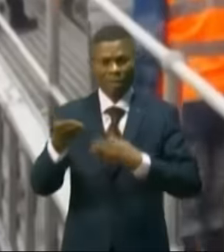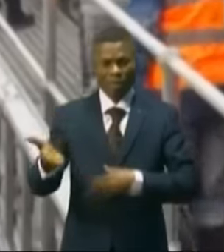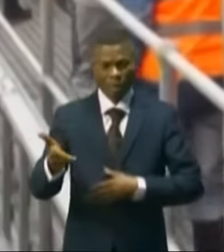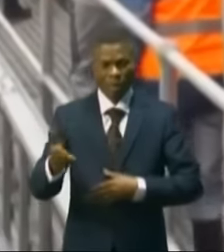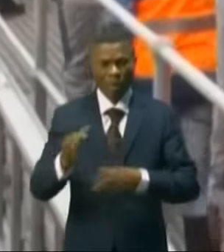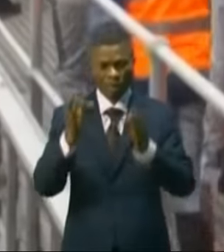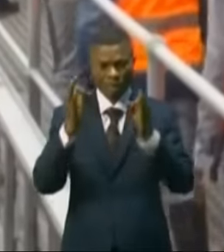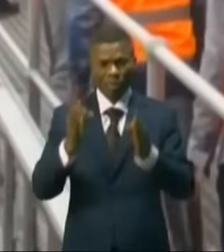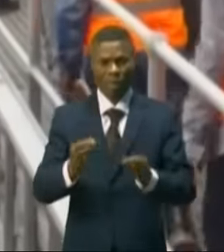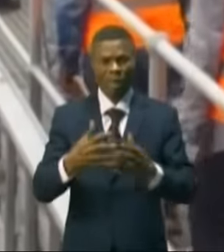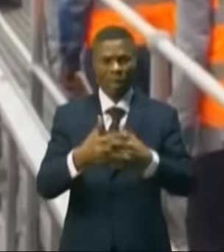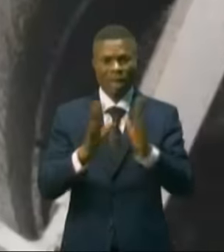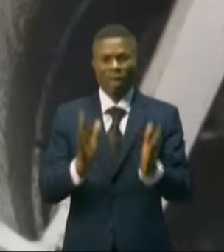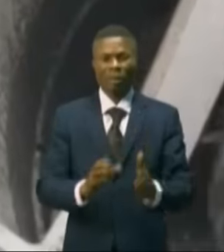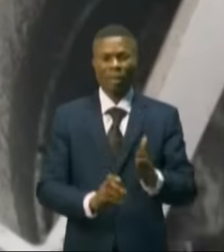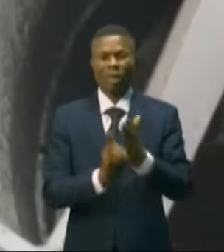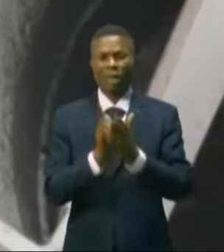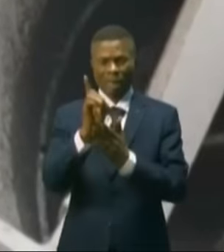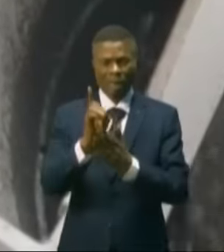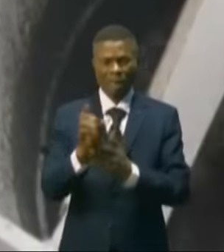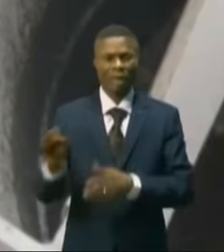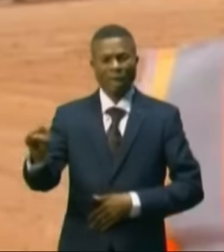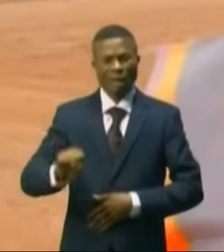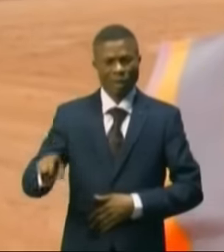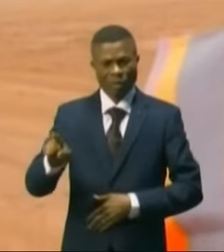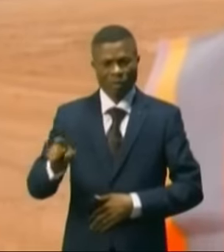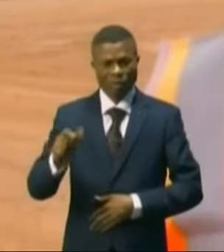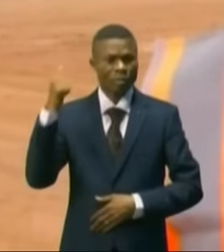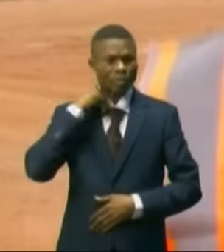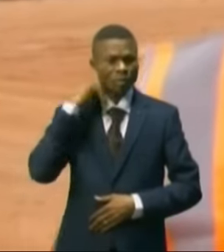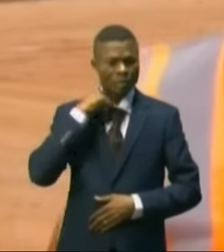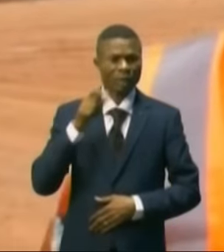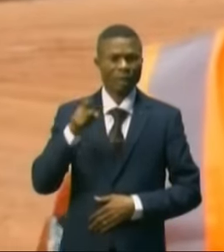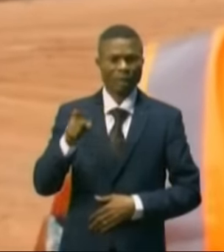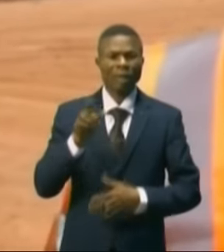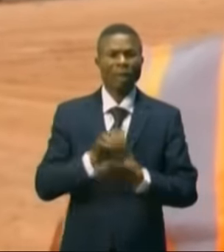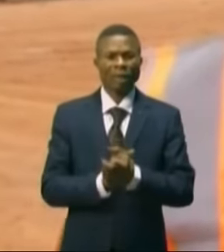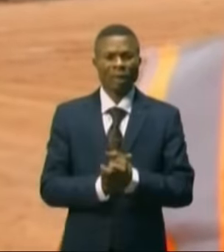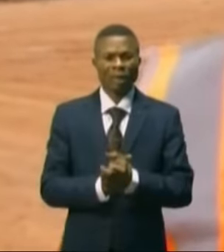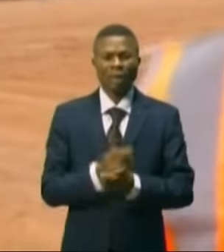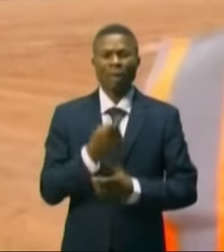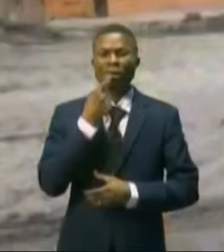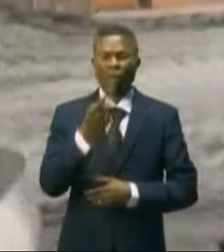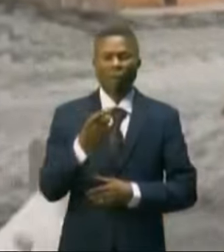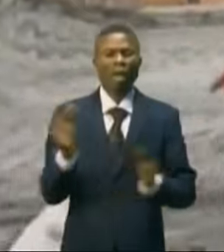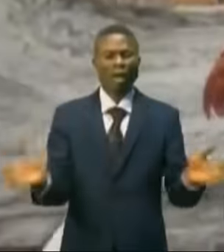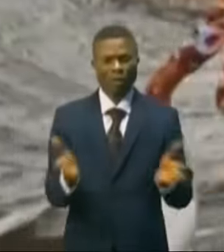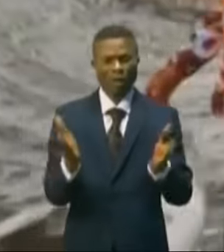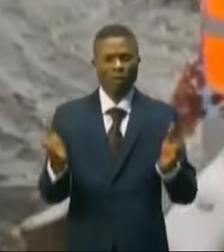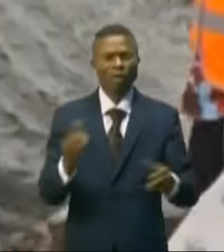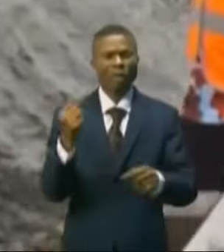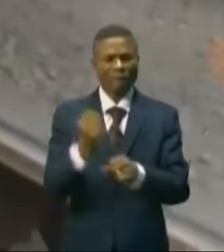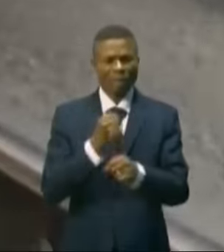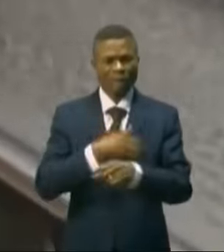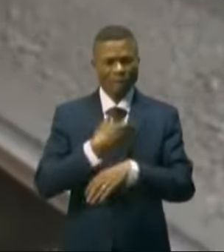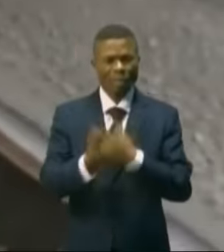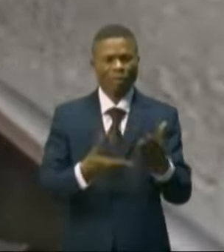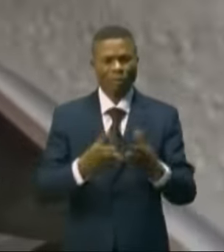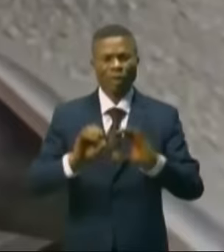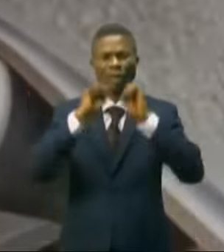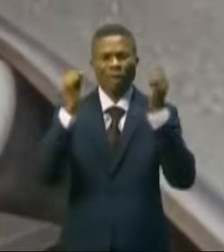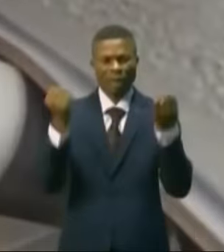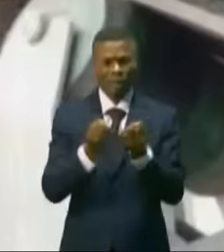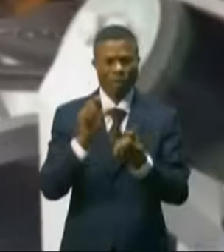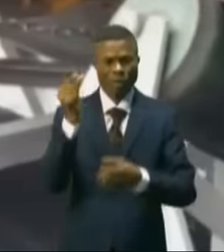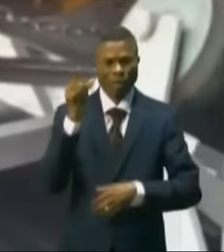l'un des partenaires au développement de ce secteur. Docteur Akil Maliba Moucha Descartes dit encourager le travail abattu par cette société dans